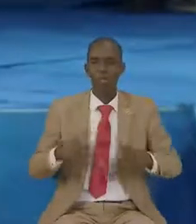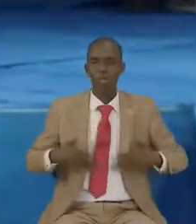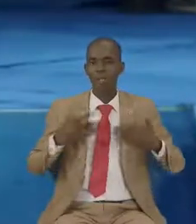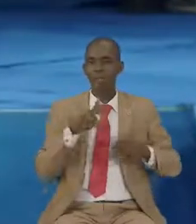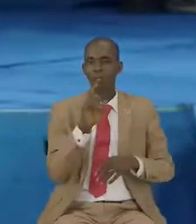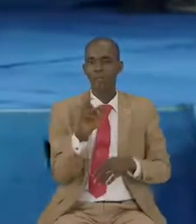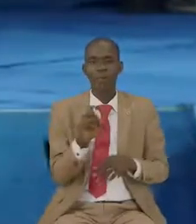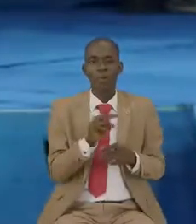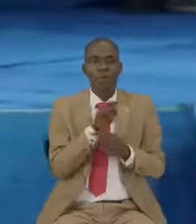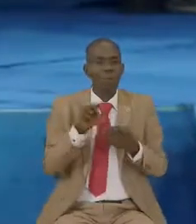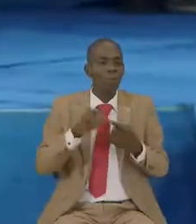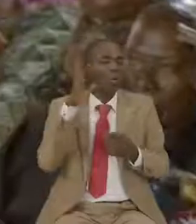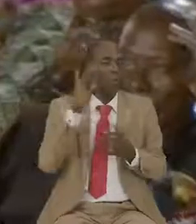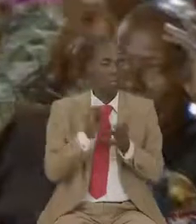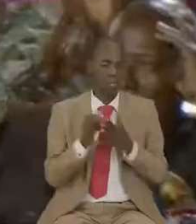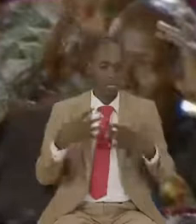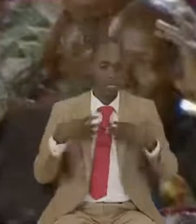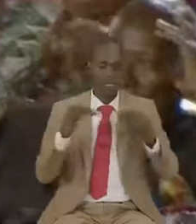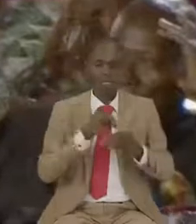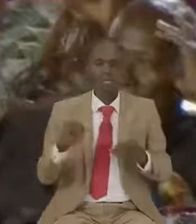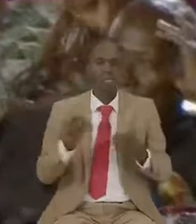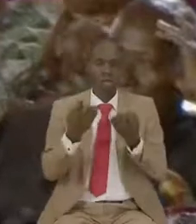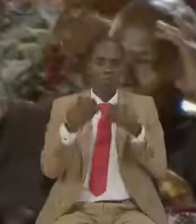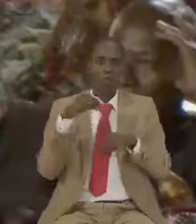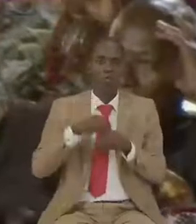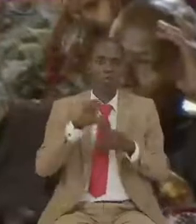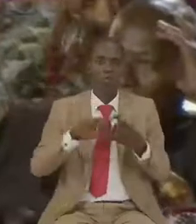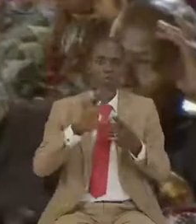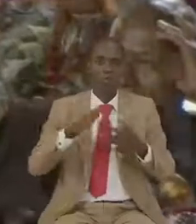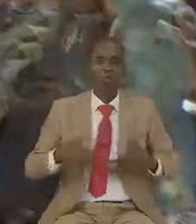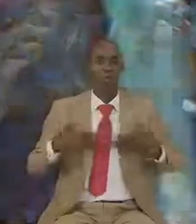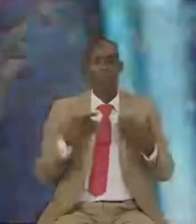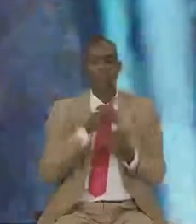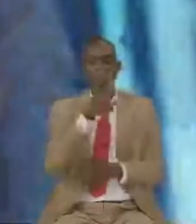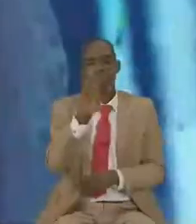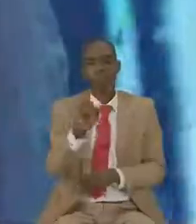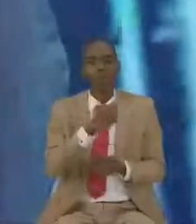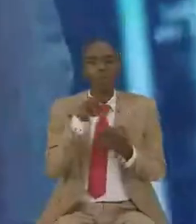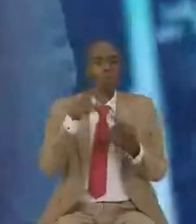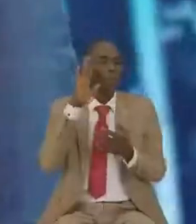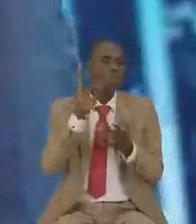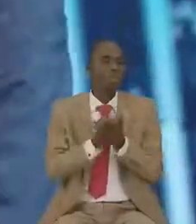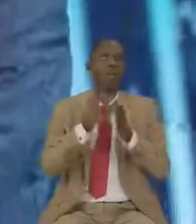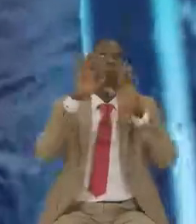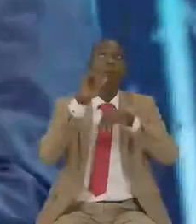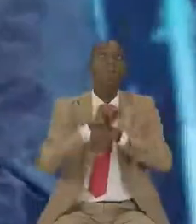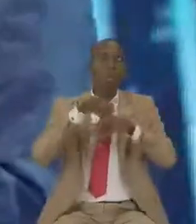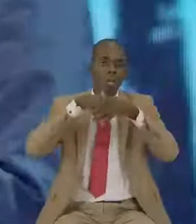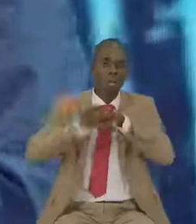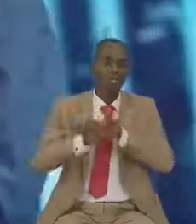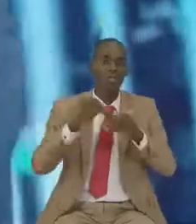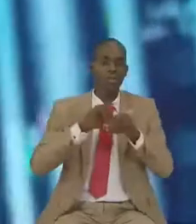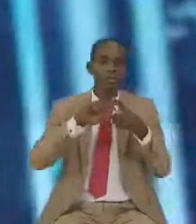va commencer dans votre vie? Quand est-ce que la guérison viendra dans votre vie? Quand est-ce que le